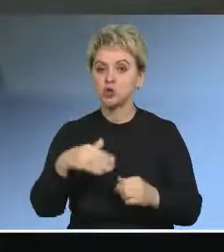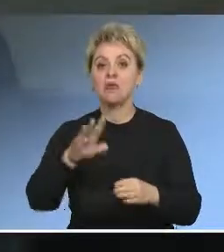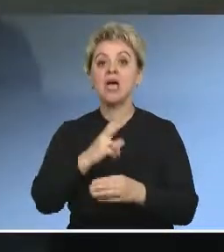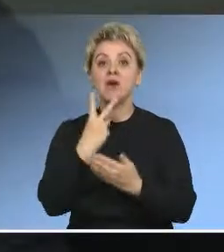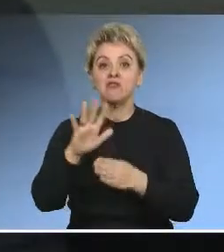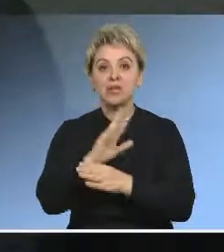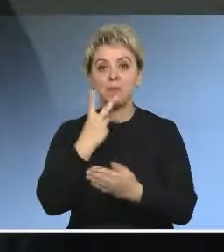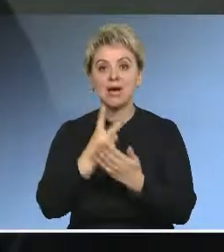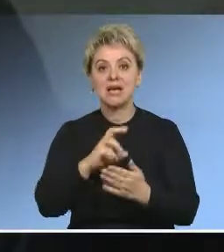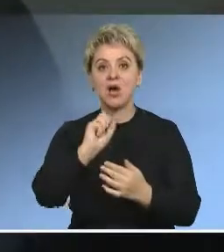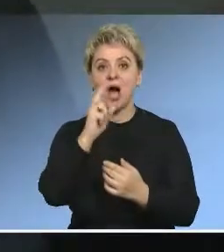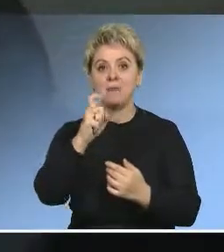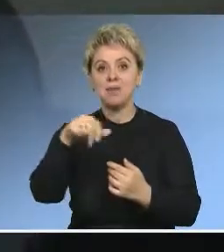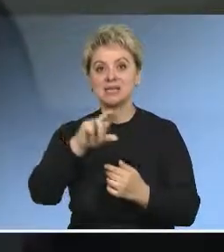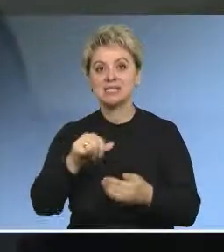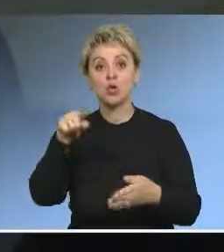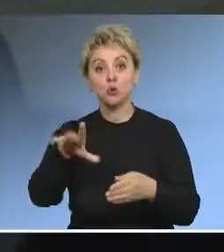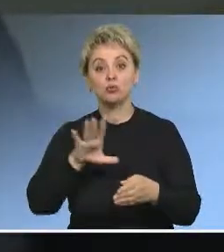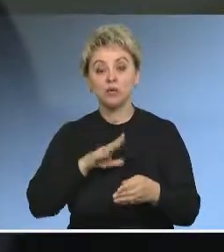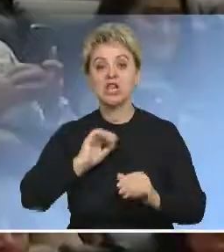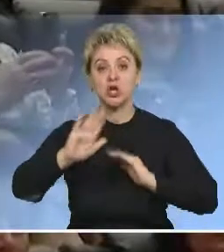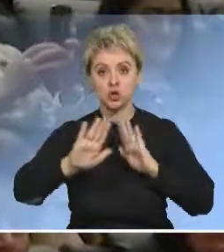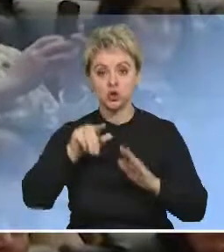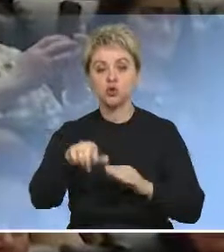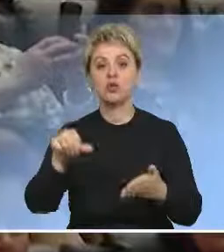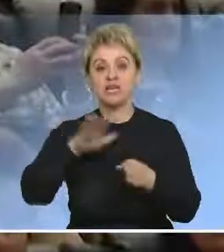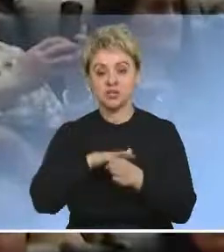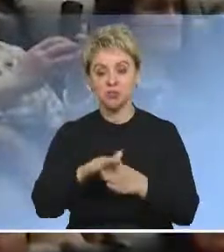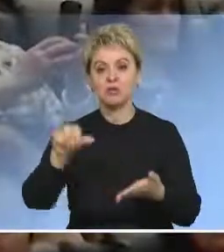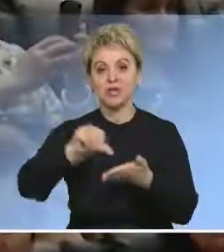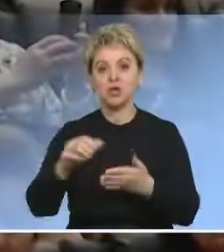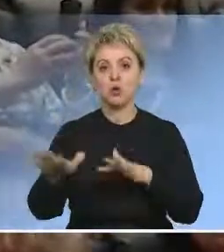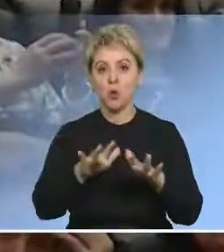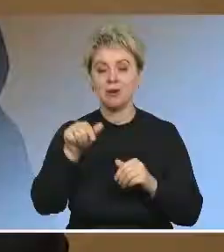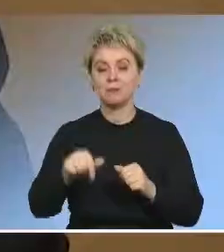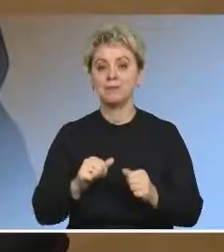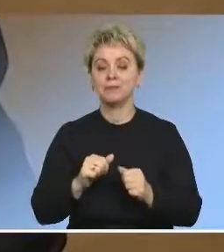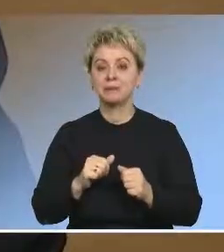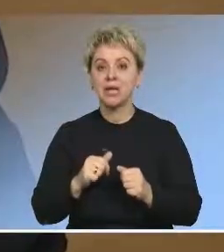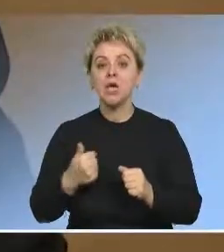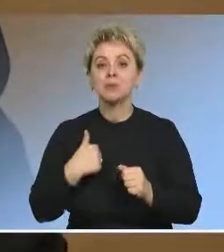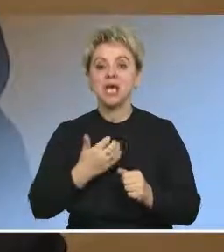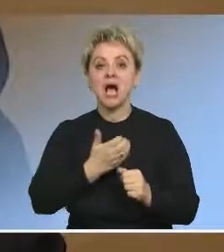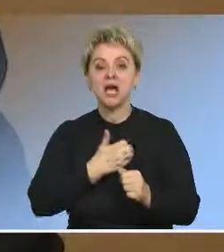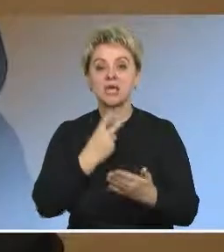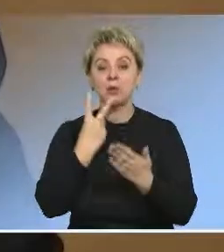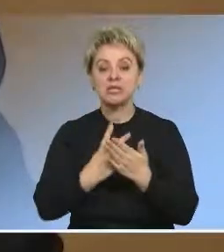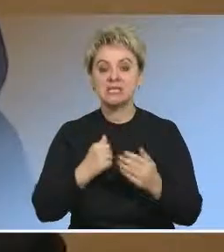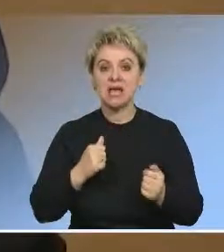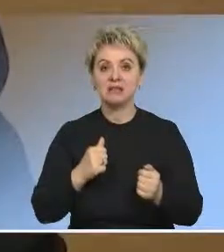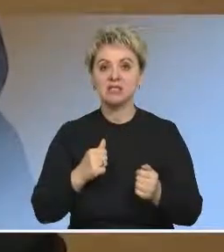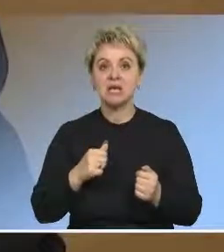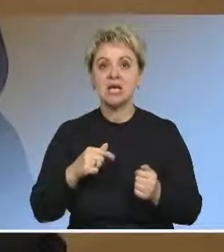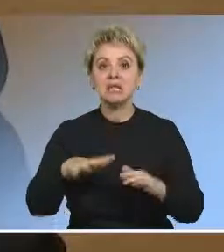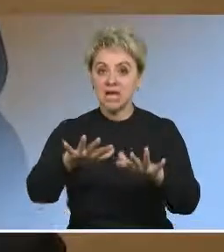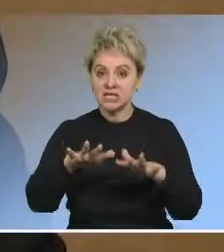Картину презентовал сам Хабенский, дебютировавший в качестве режиссера и сыгравший нашего земляка. Мне хотелось представить